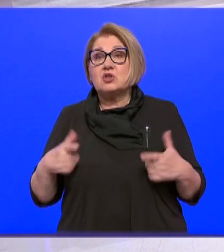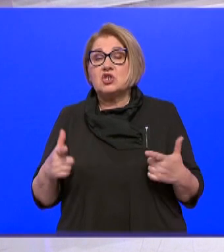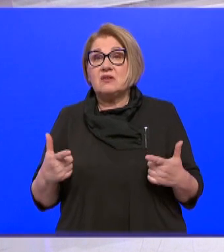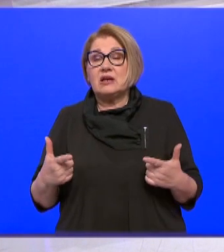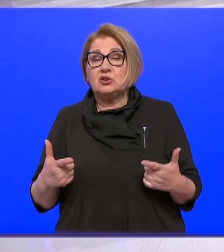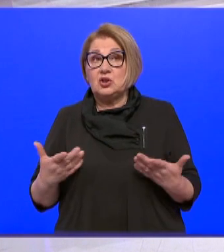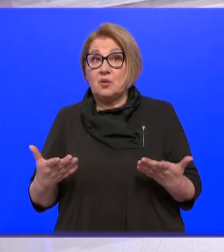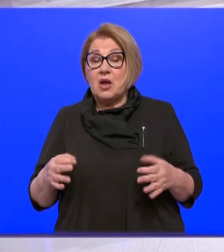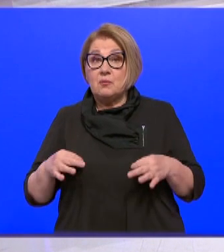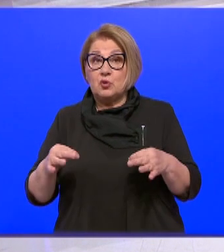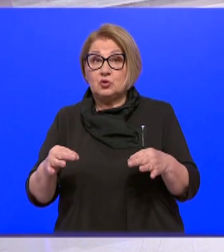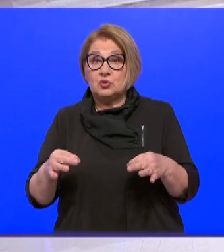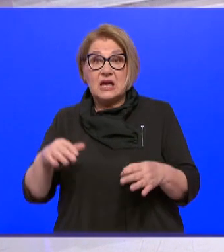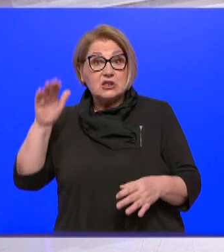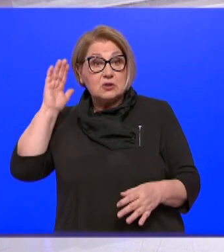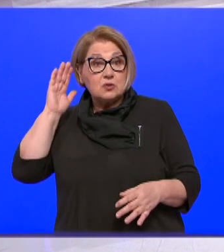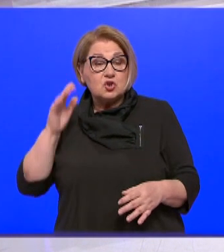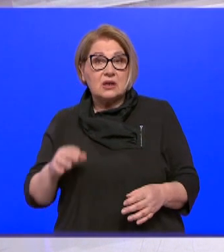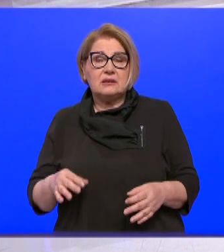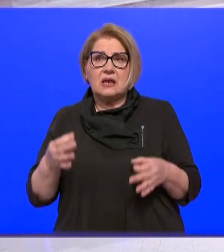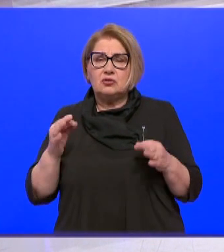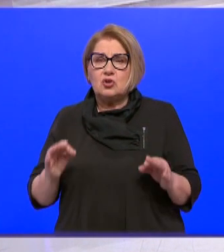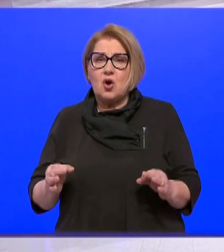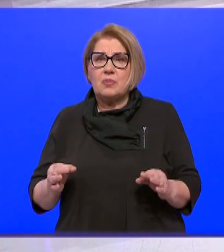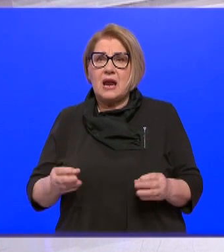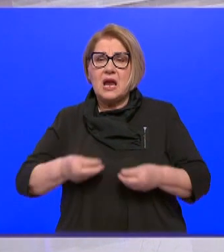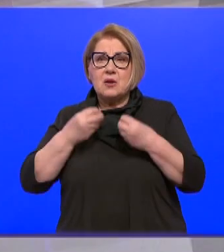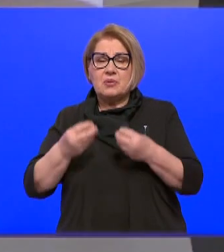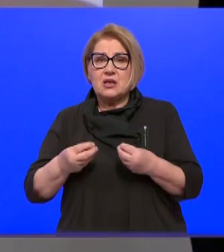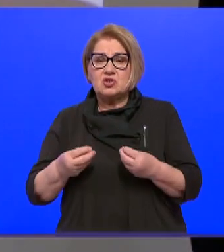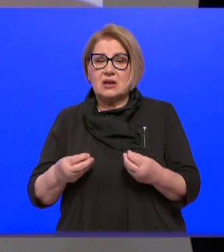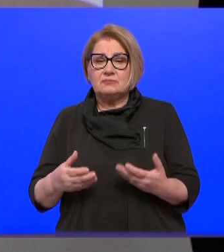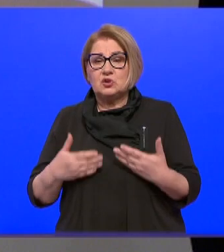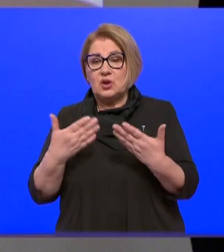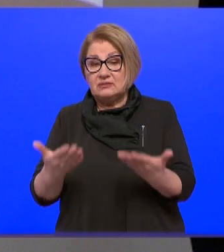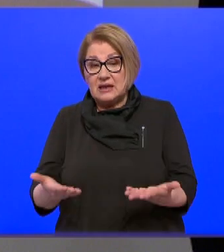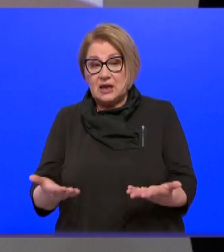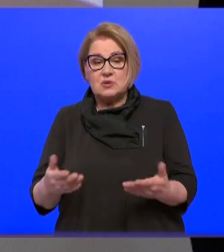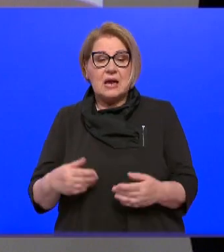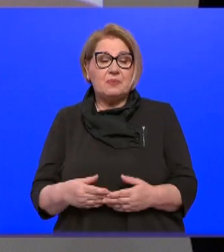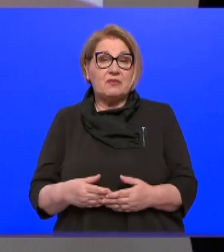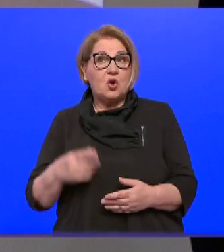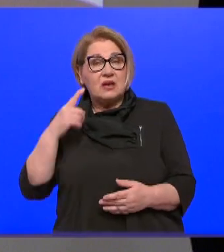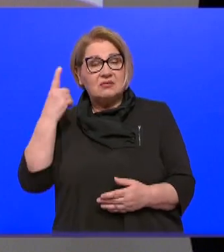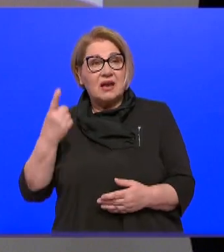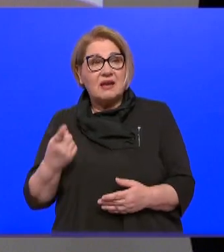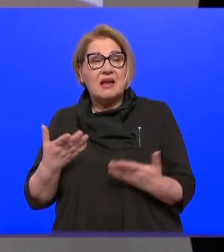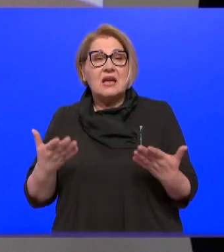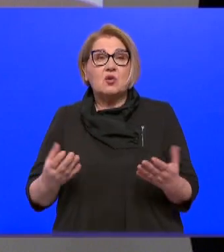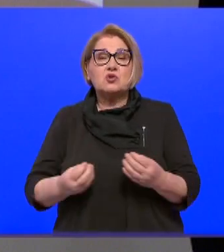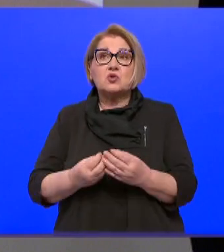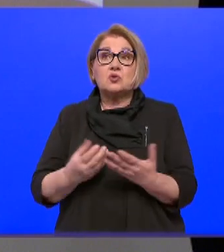te inspirativne priče koje definitivno daju krila svima nama kojima smo čak i ostvarene u nekim